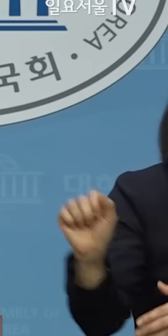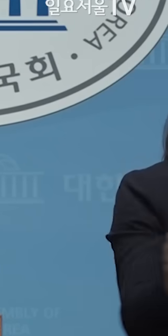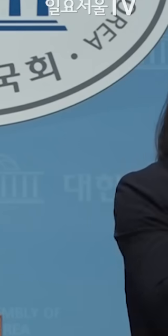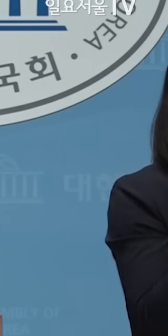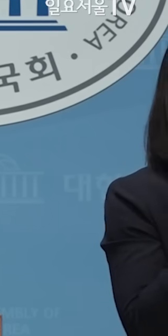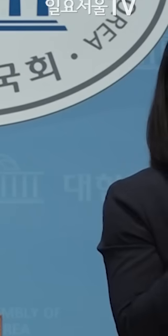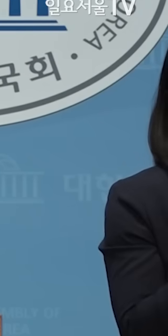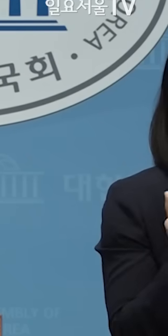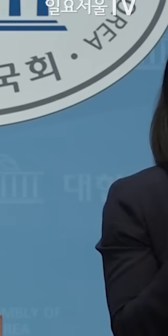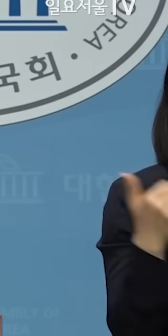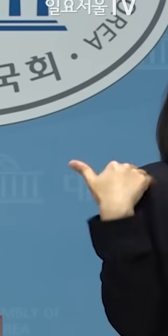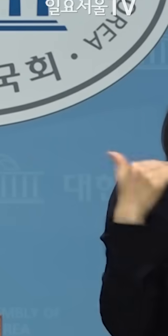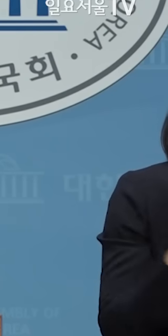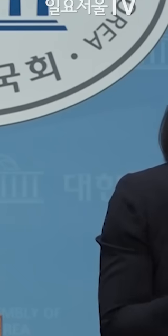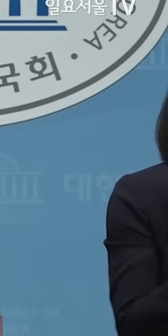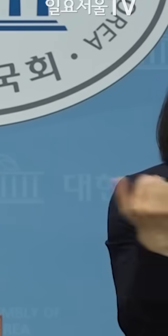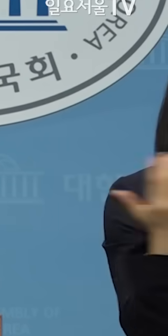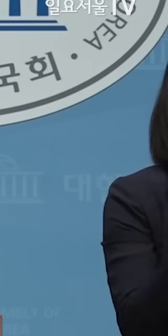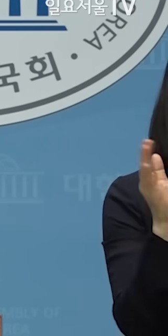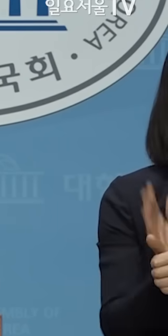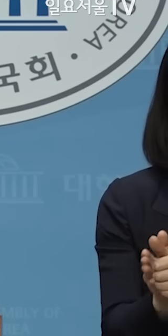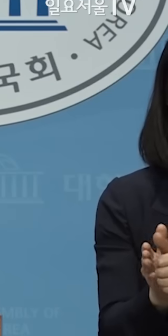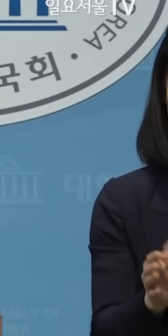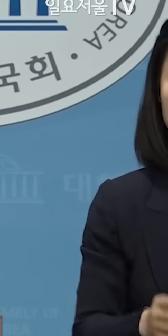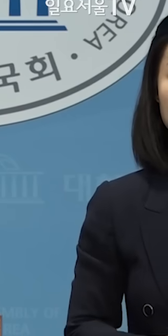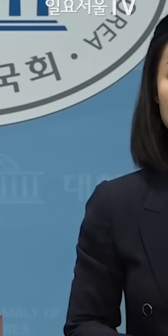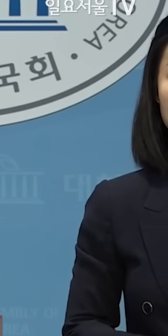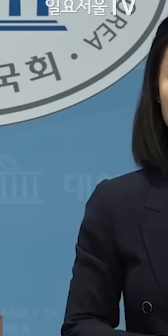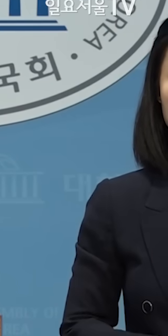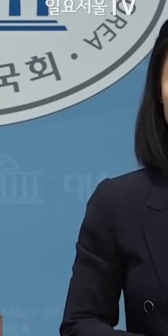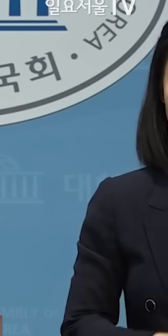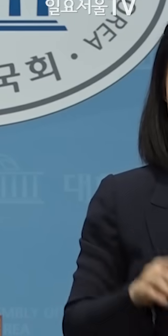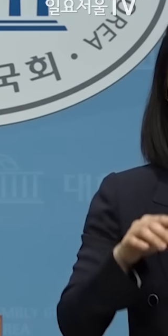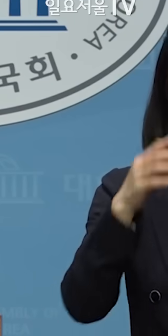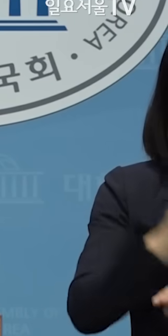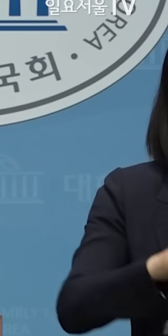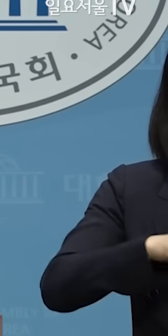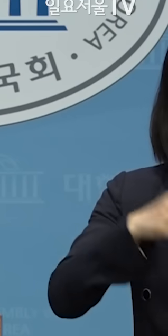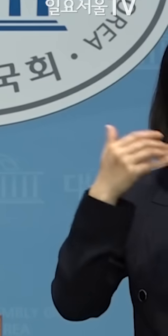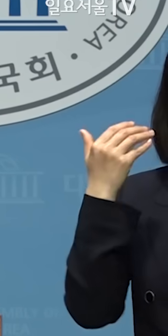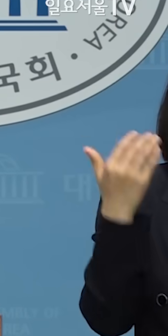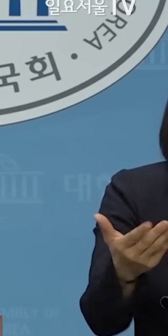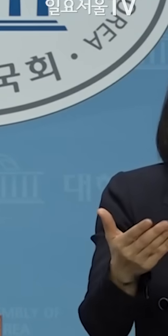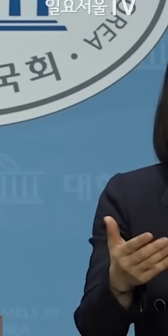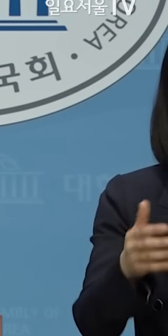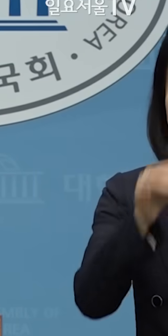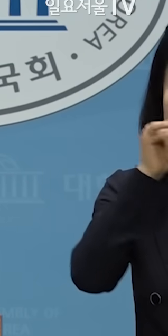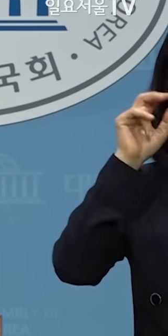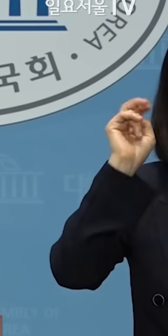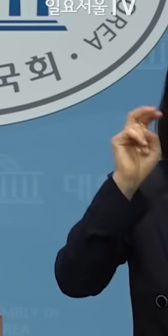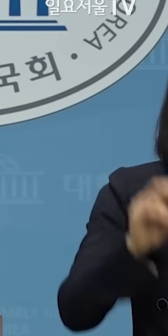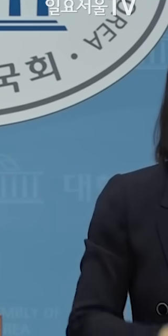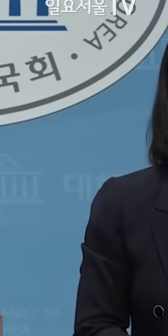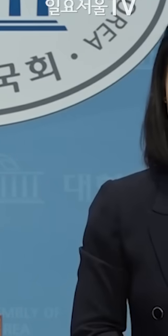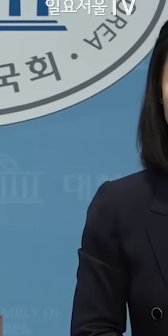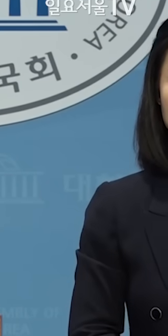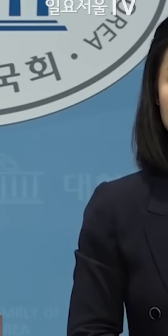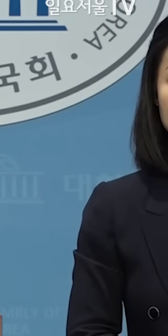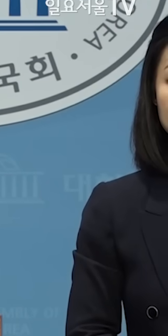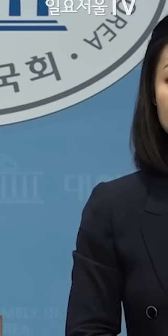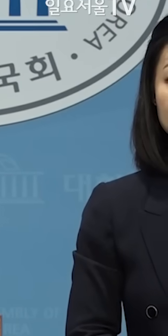유권자들을 다시 하십시오 그렇지 않으면 심판받아야 할 세력에게 심당